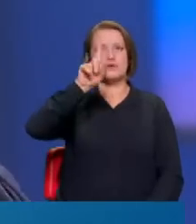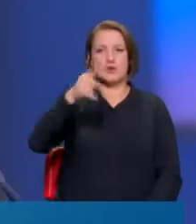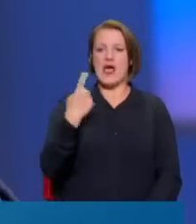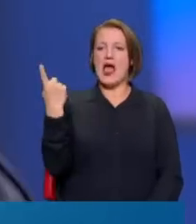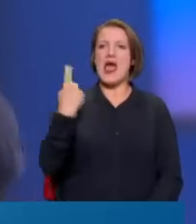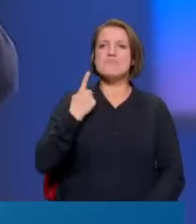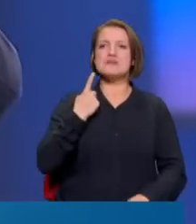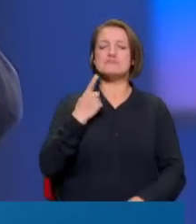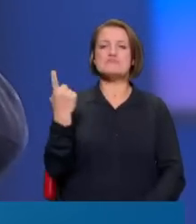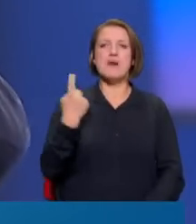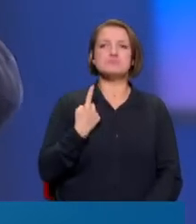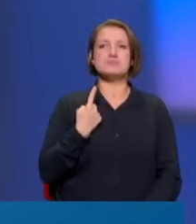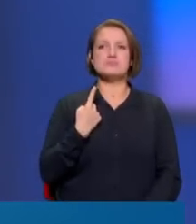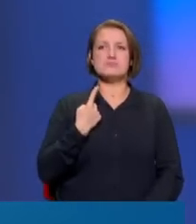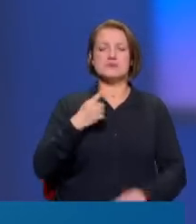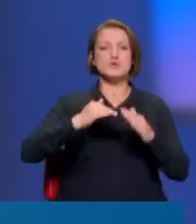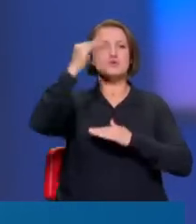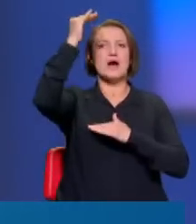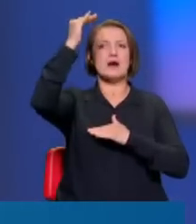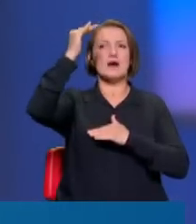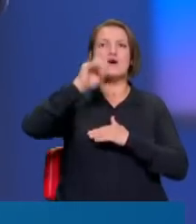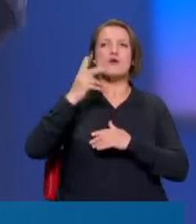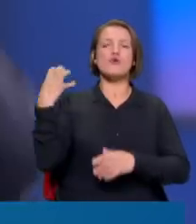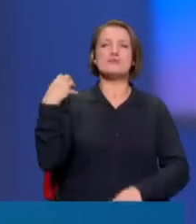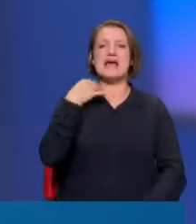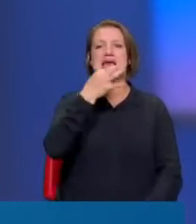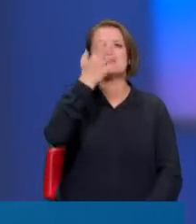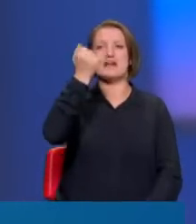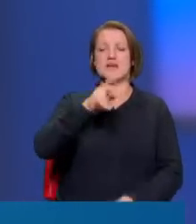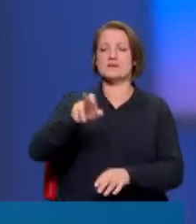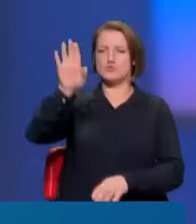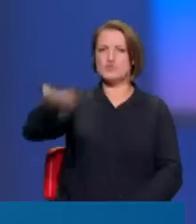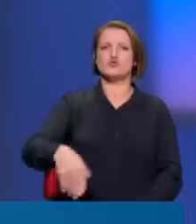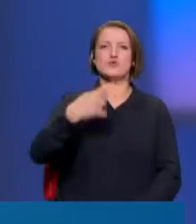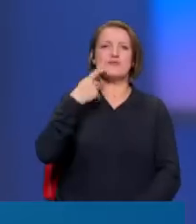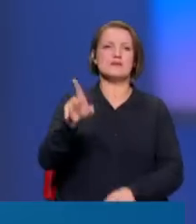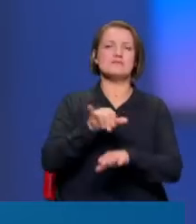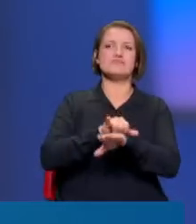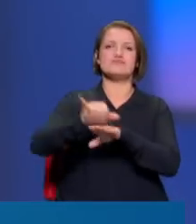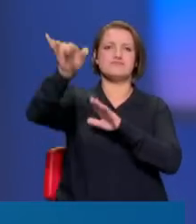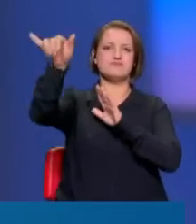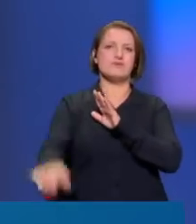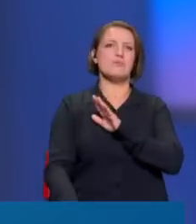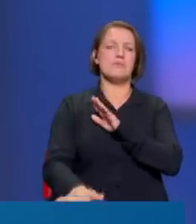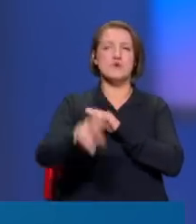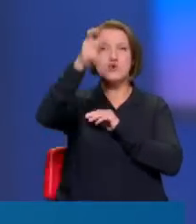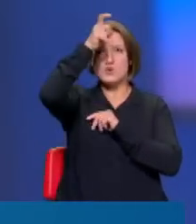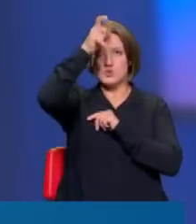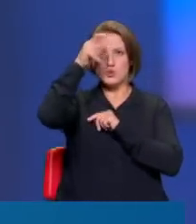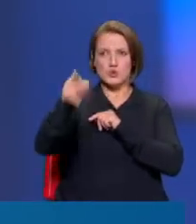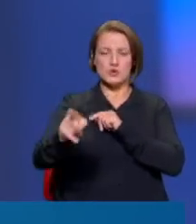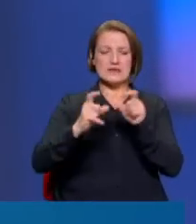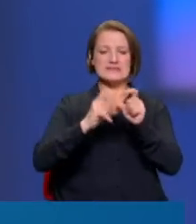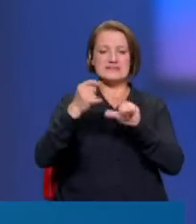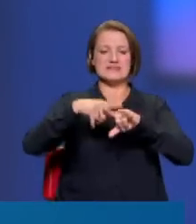Emir komuta zinciri içinde yukarıya gitti komutanlarından izin aldı düşürün dedi yani Türk e